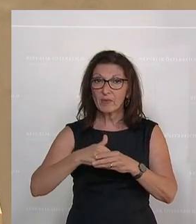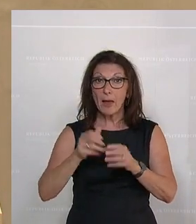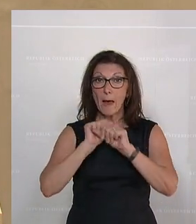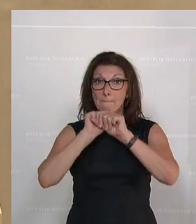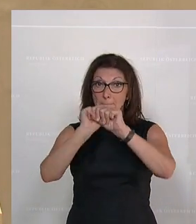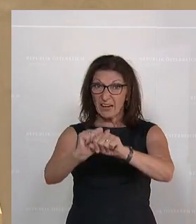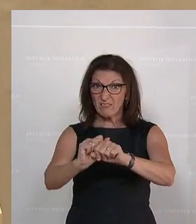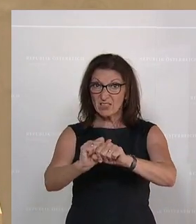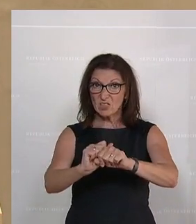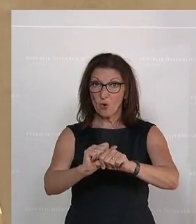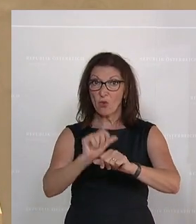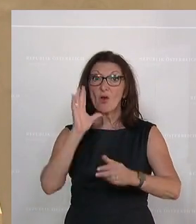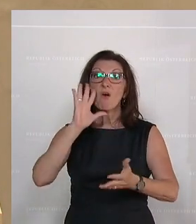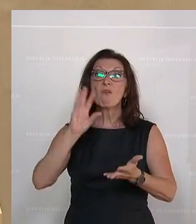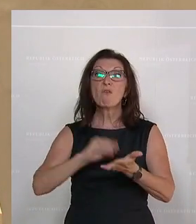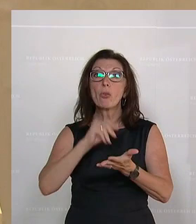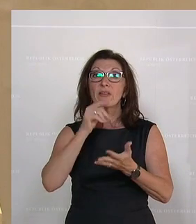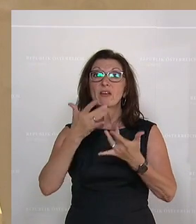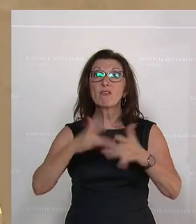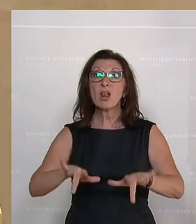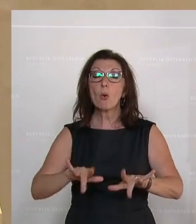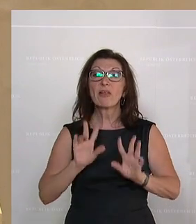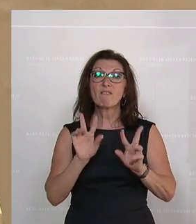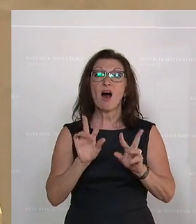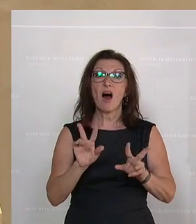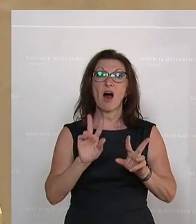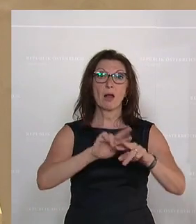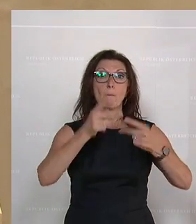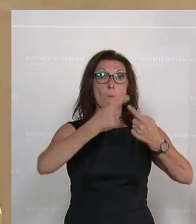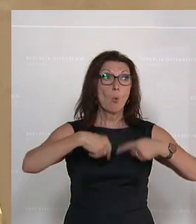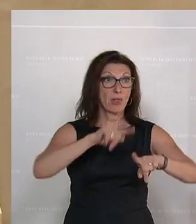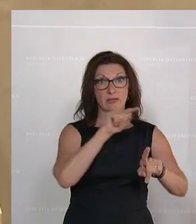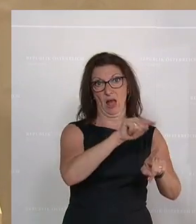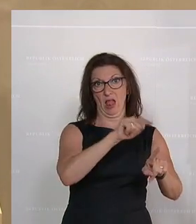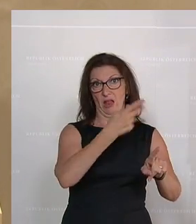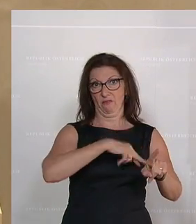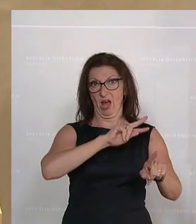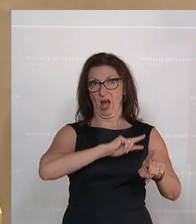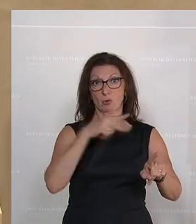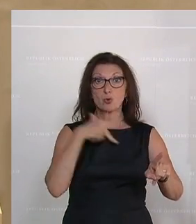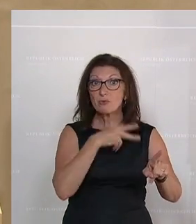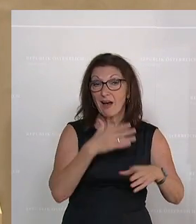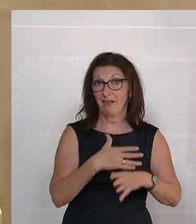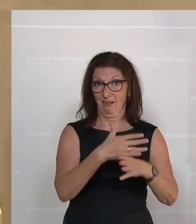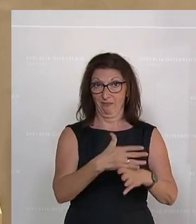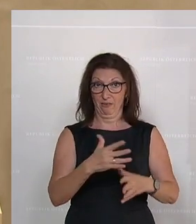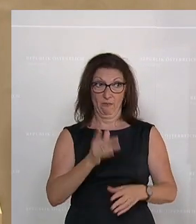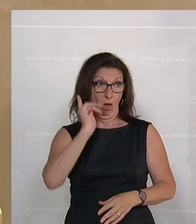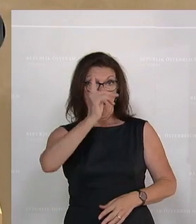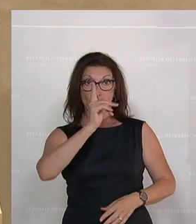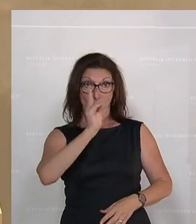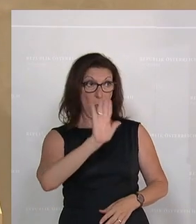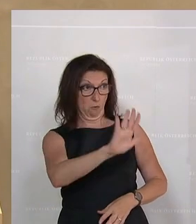ist ja etwas es liegt eigentlich in der kompetenz der länder weil er sind wie bei der sozialhilfe nicht jemand droht die reduziert zu werden